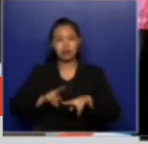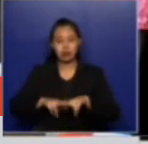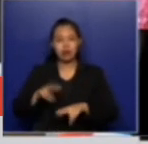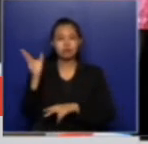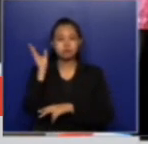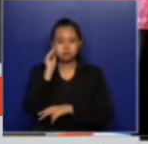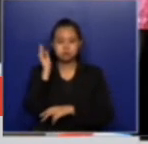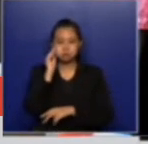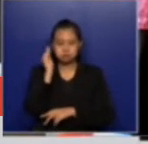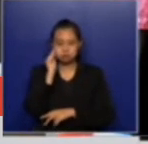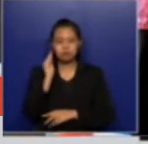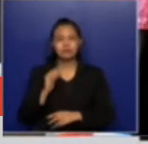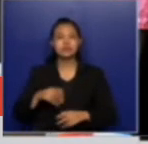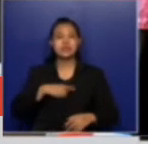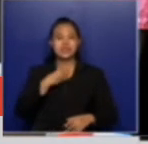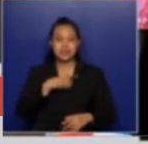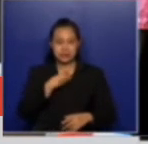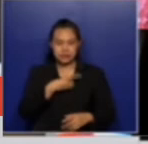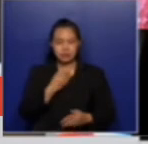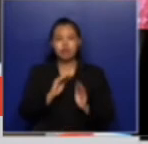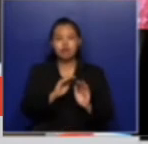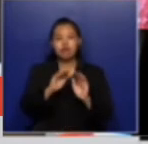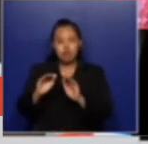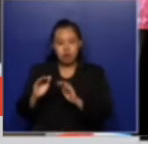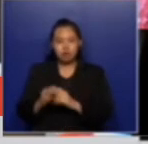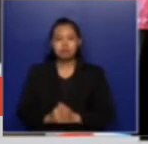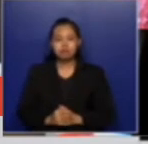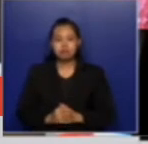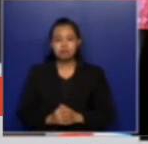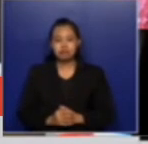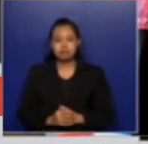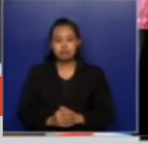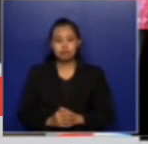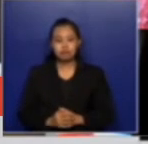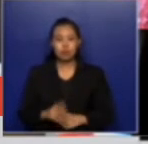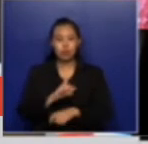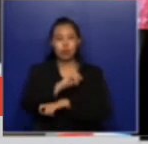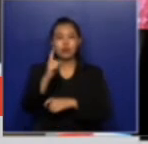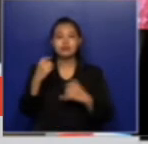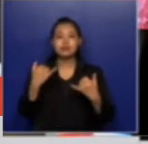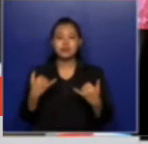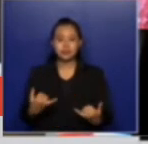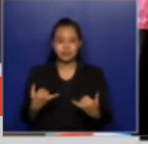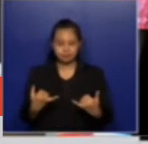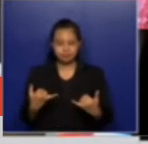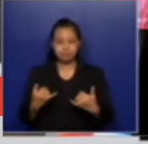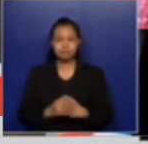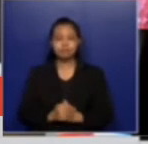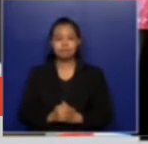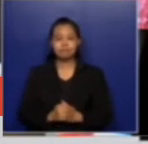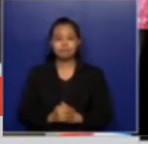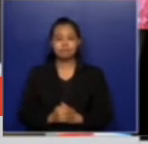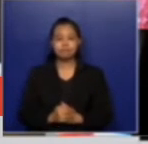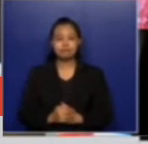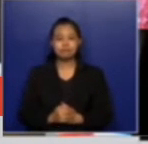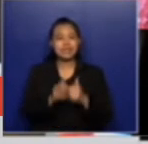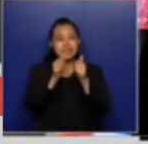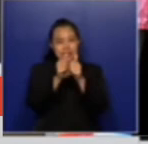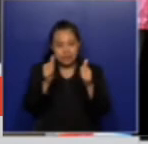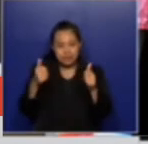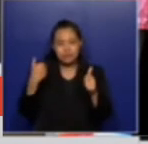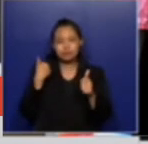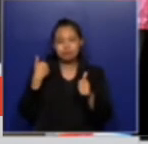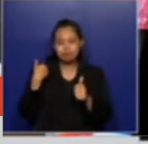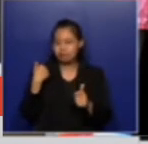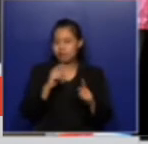อยู่ด้วยผมก็ฝากไว้ว่าท่านครับวันนี้ท่านก็มีอะไรดีๆอยู่เยอะในตัวท่